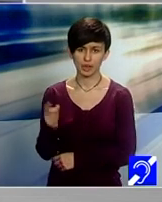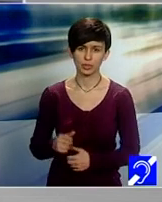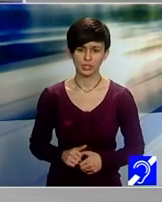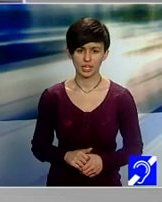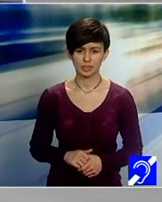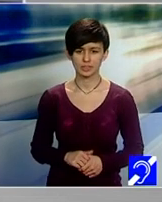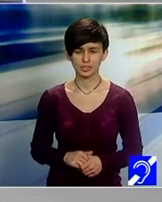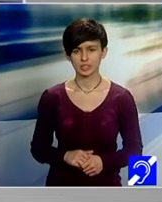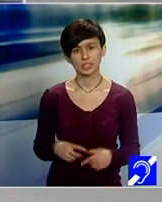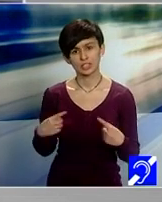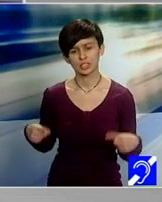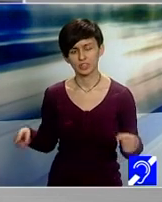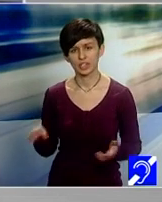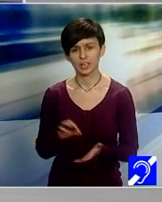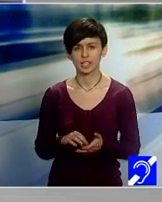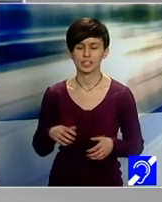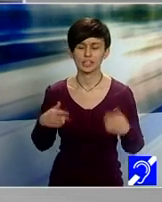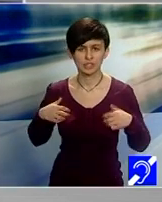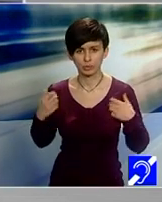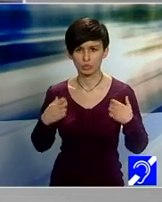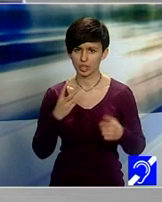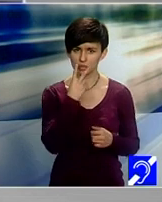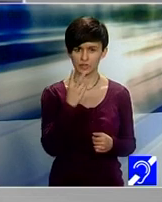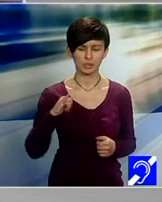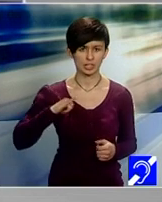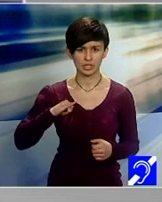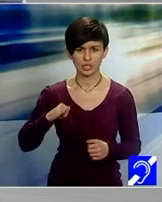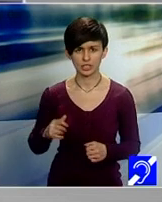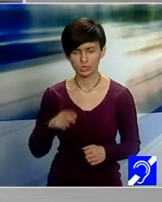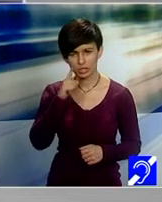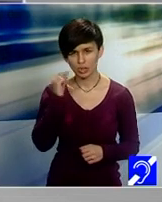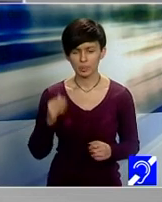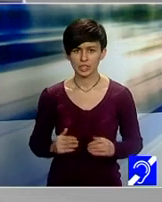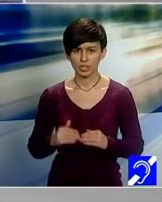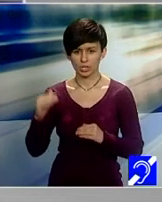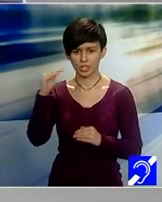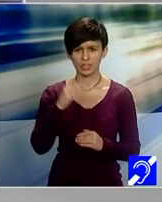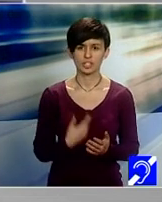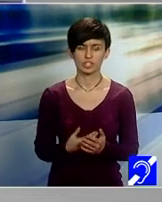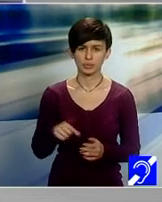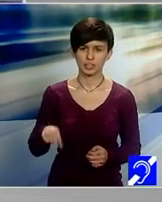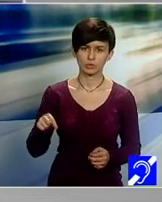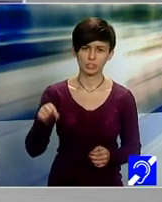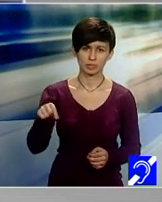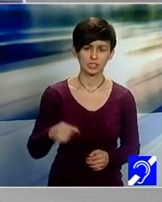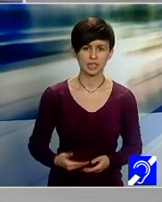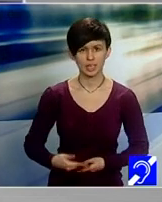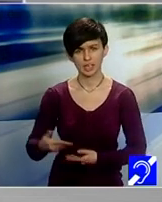De fiecare dată ne face plăcere să vedem că interesul oamenilor crește pentru semințele acestea care dau legume cu